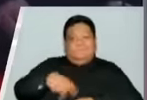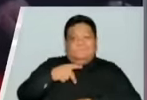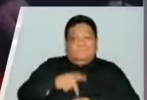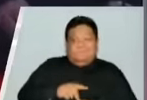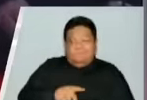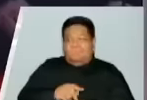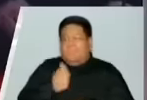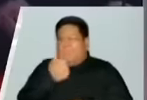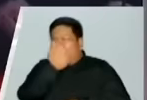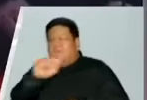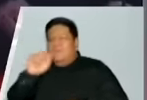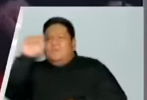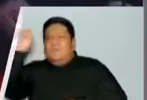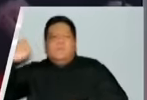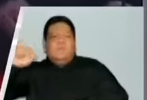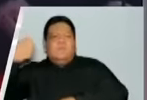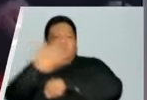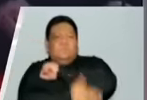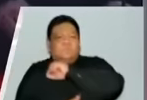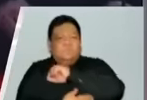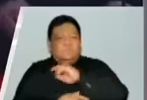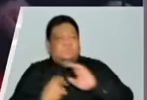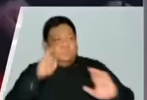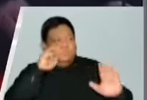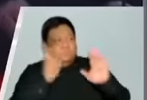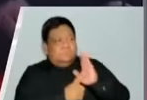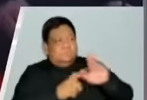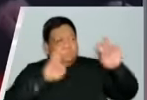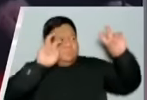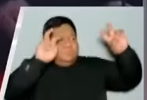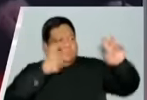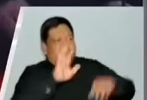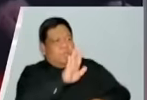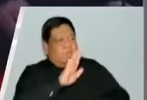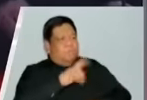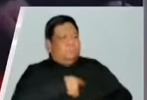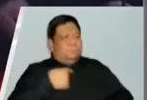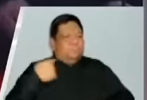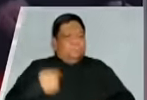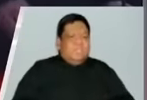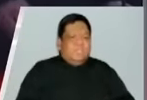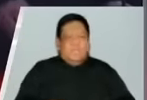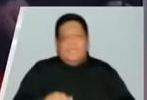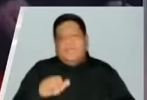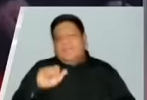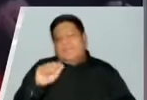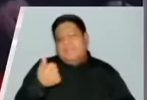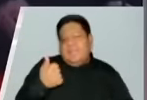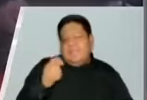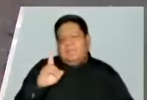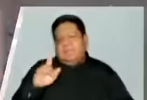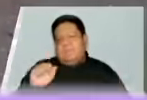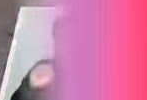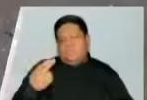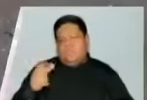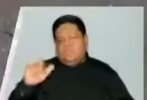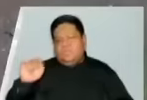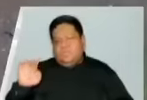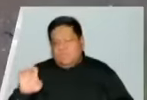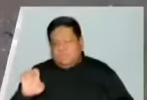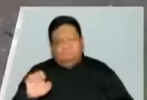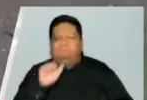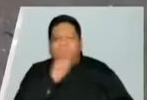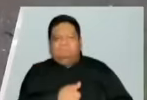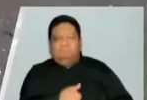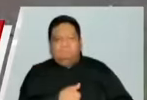bansa ang 10-dash line ng China. Live mula sa Berlin, Germany, Nakatutok, si Rafi Dima.